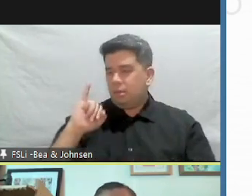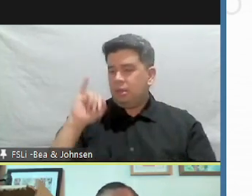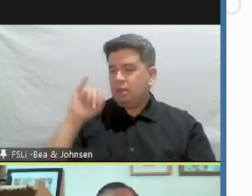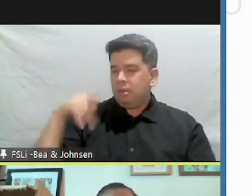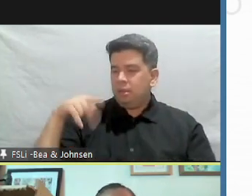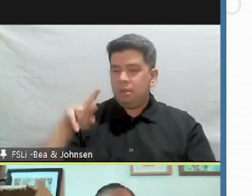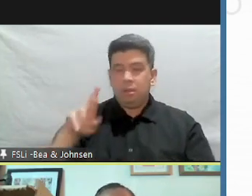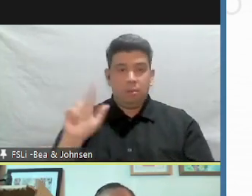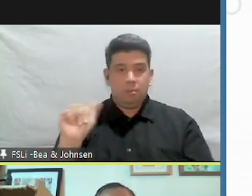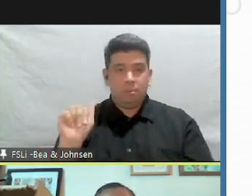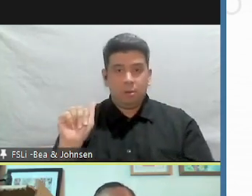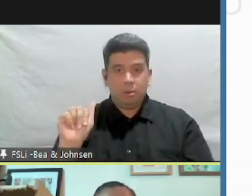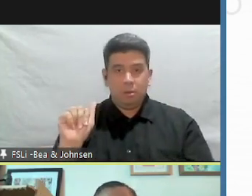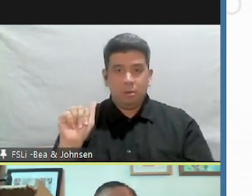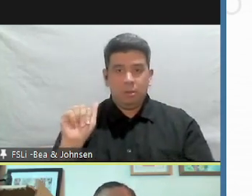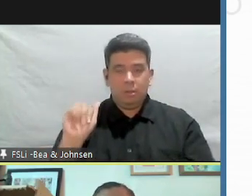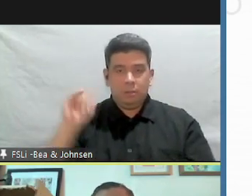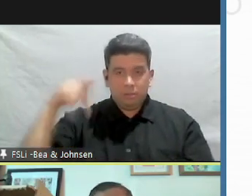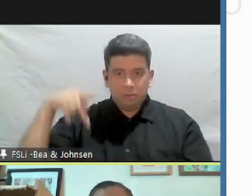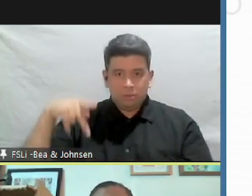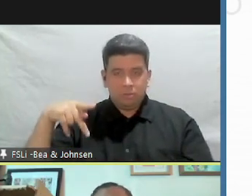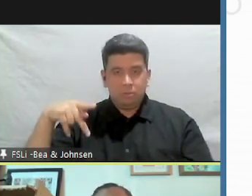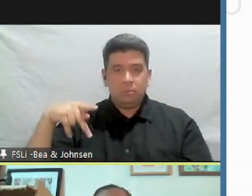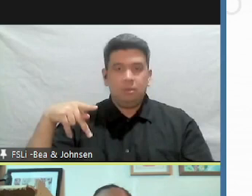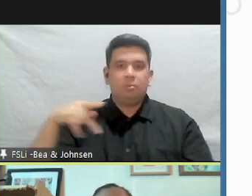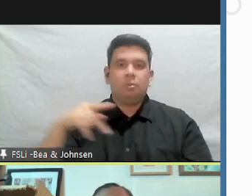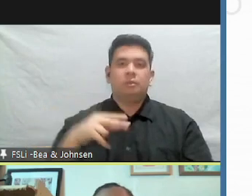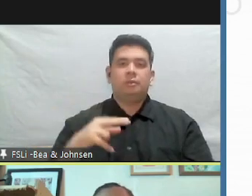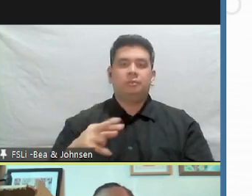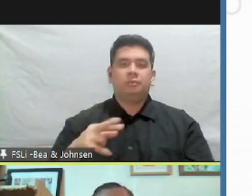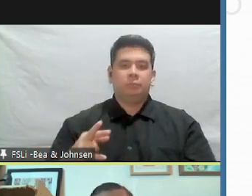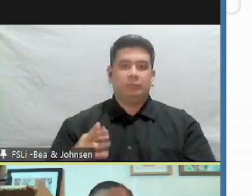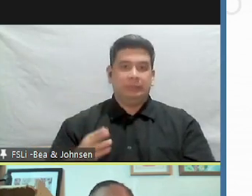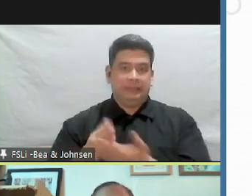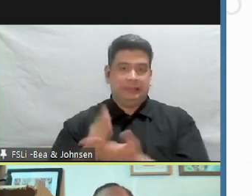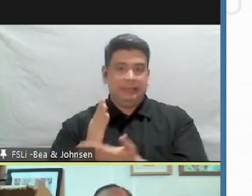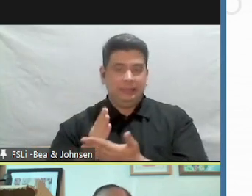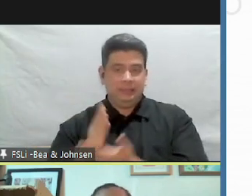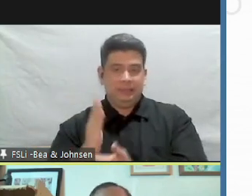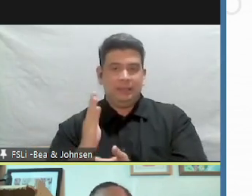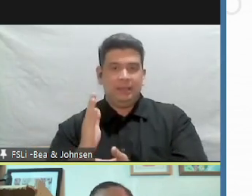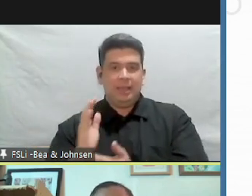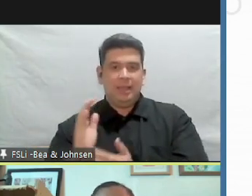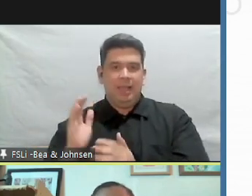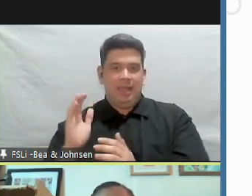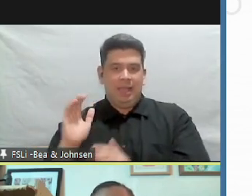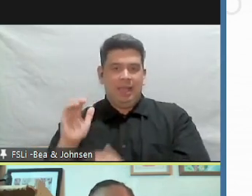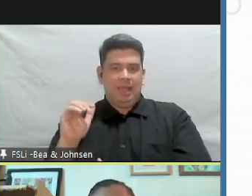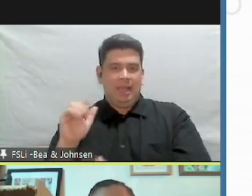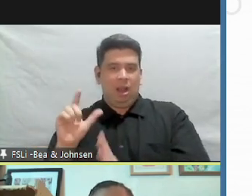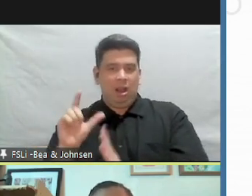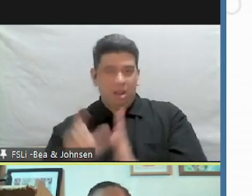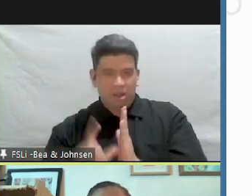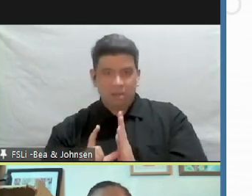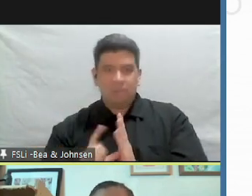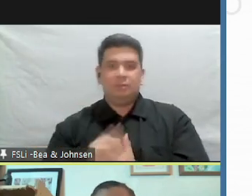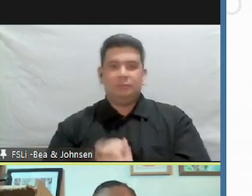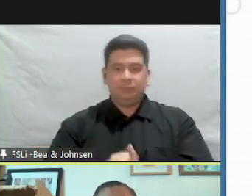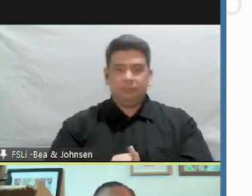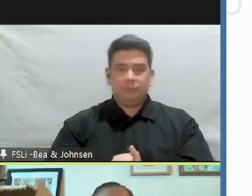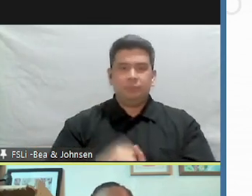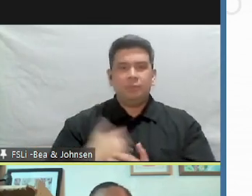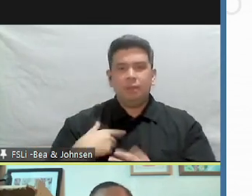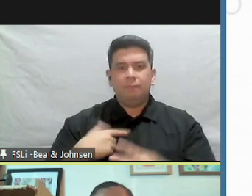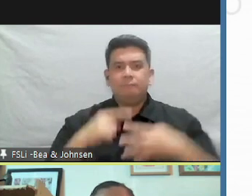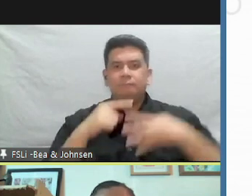natutunan na natin sa mga nakaraang naipasang batas para paunlad talaga ang ating mga sariling